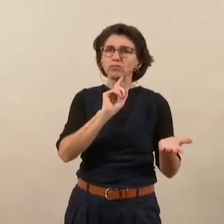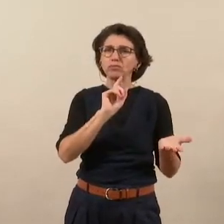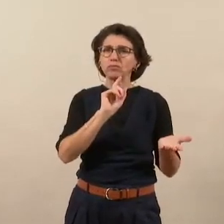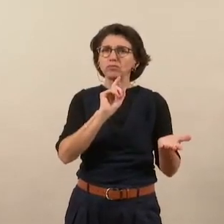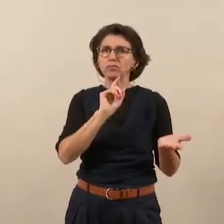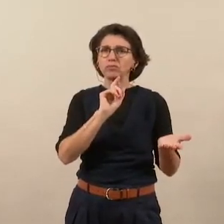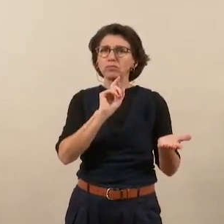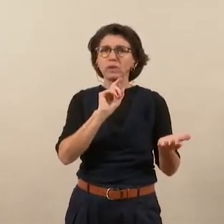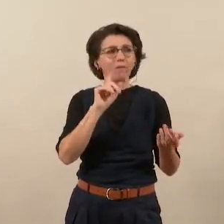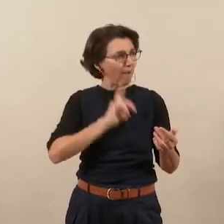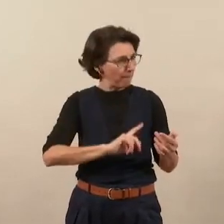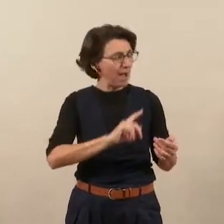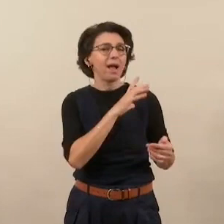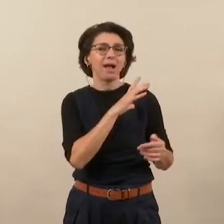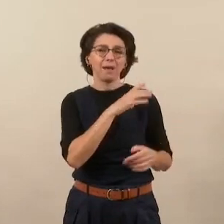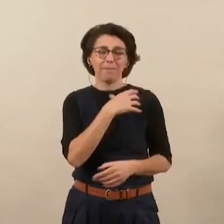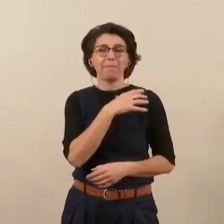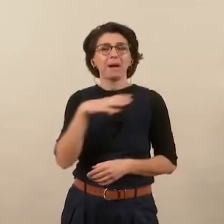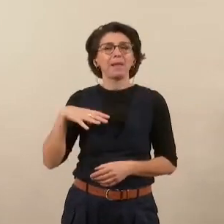La maire, oui, Madame la maire.